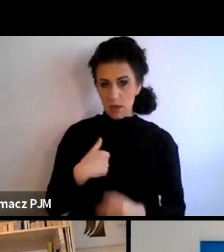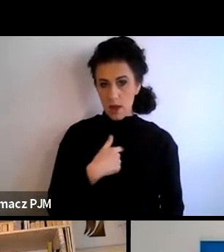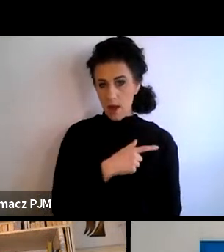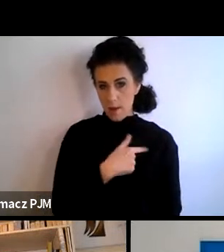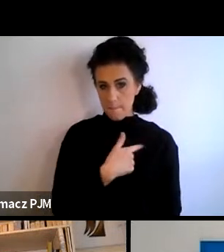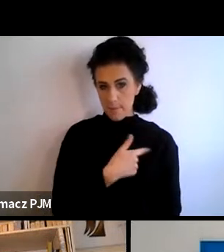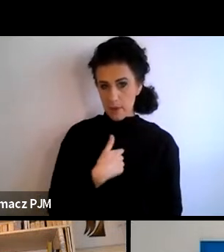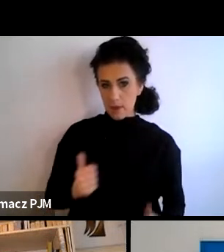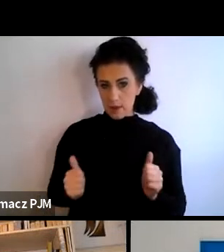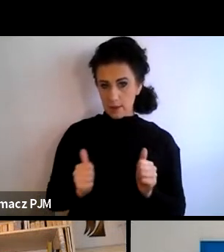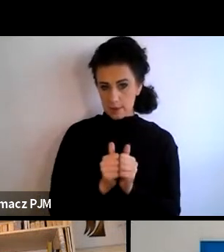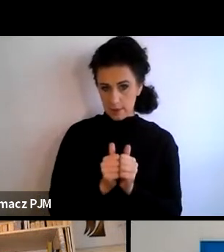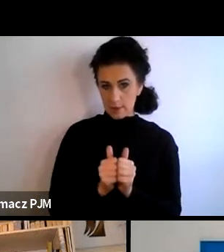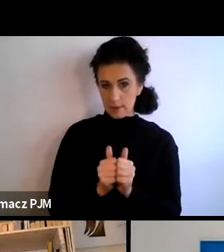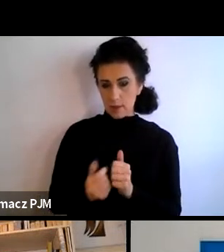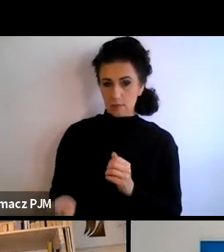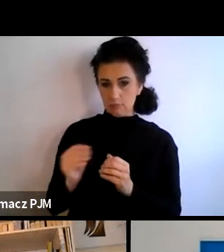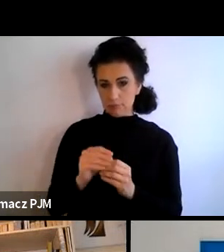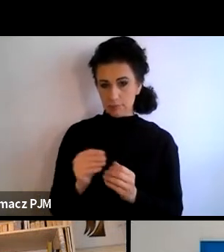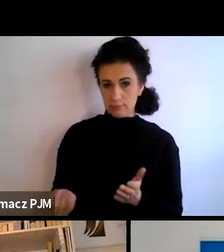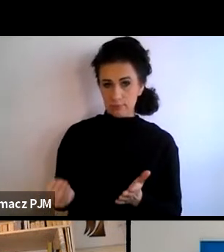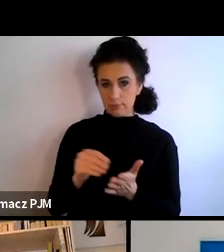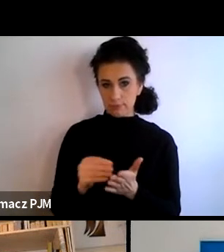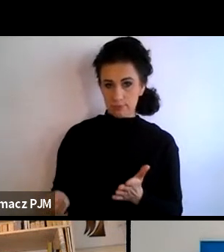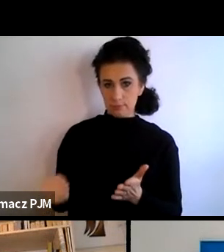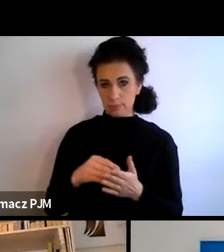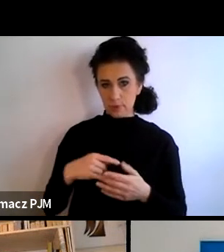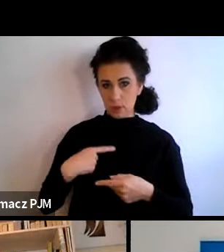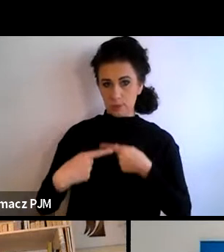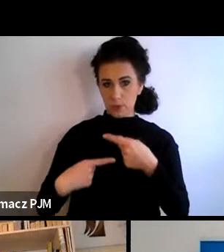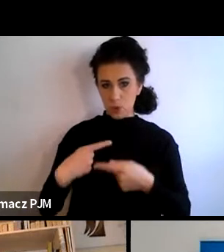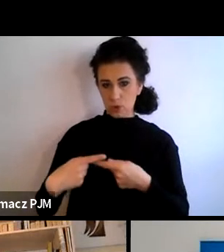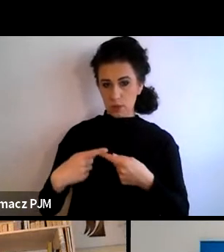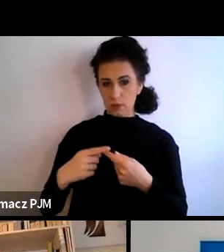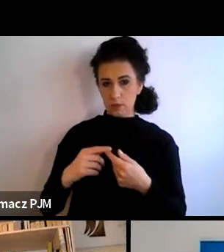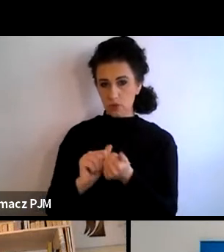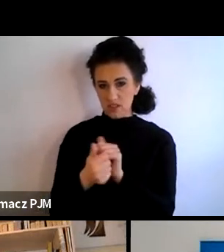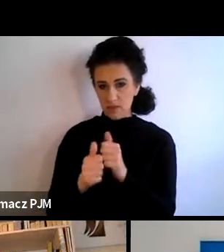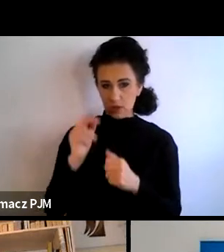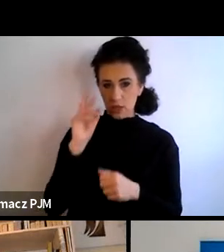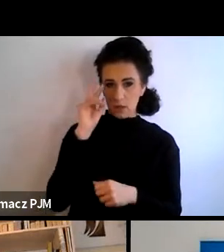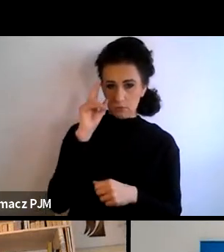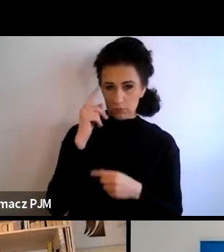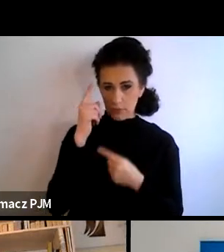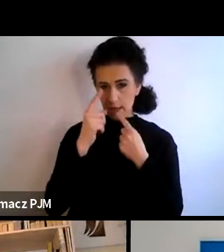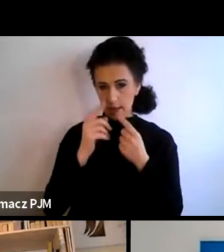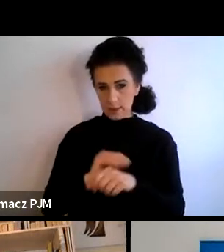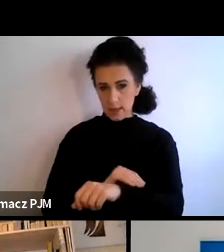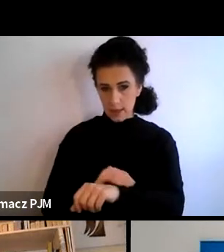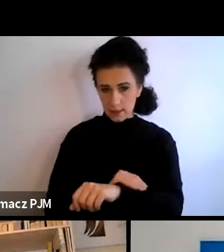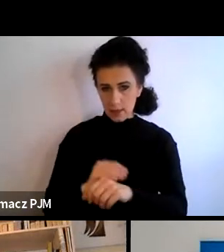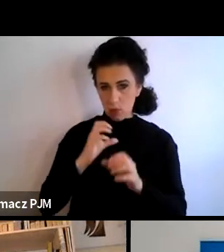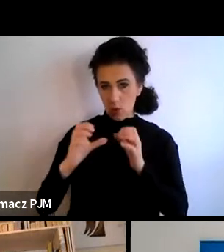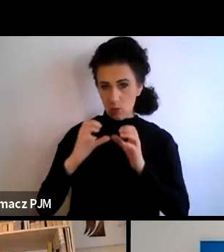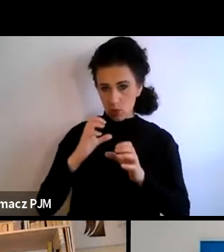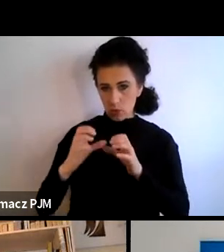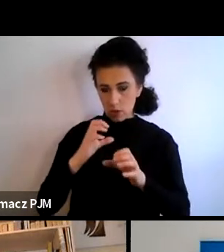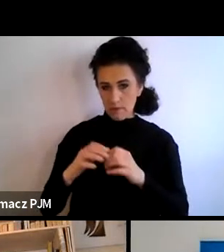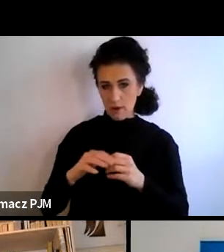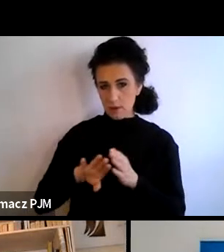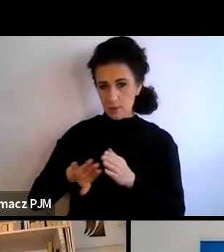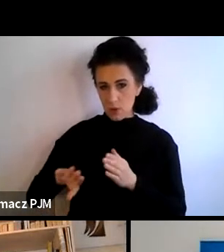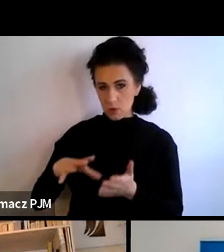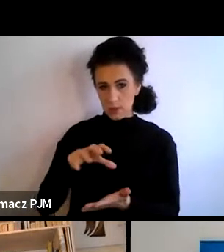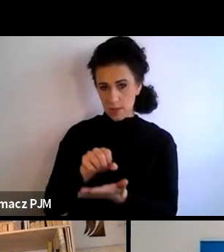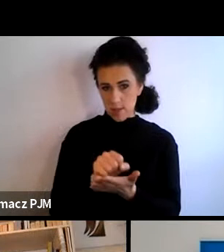asystencją, powiedzmy już w procesie samego przetwarzania materiałów i komunikowania się z nią poza